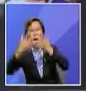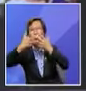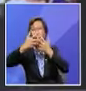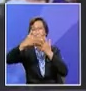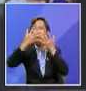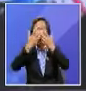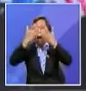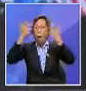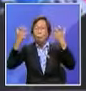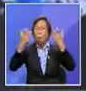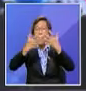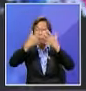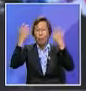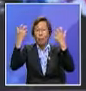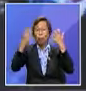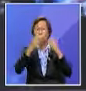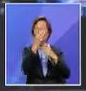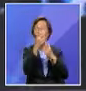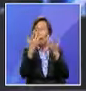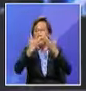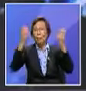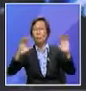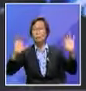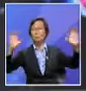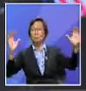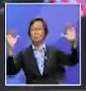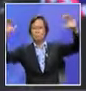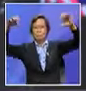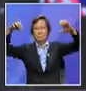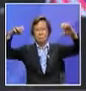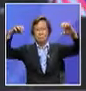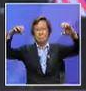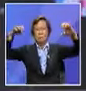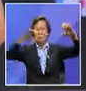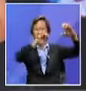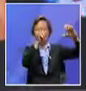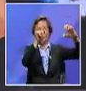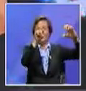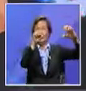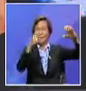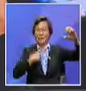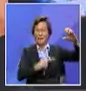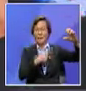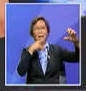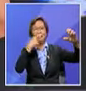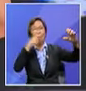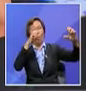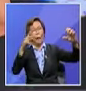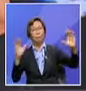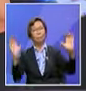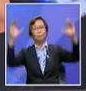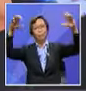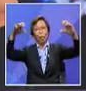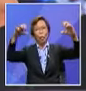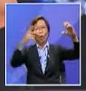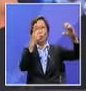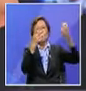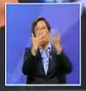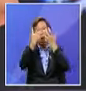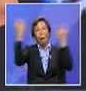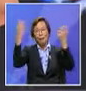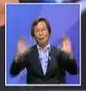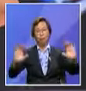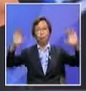harimau yang di dua harimau di kiri dan kanan jata tu, yang selalu kita kata okey, ada jata, ada dua